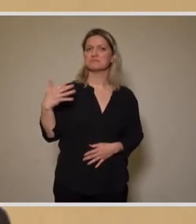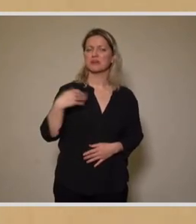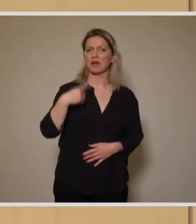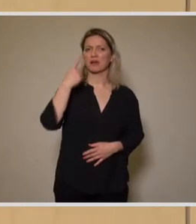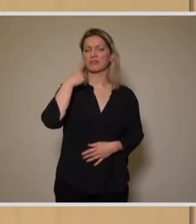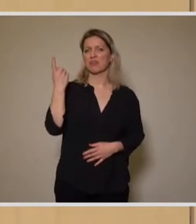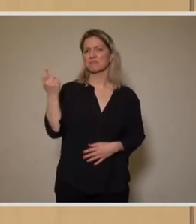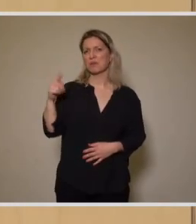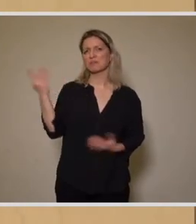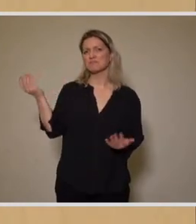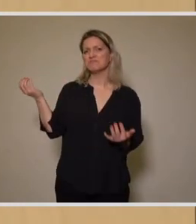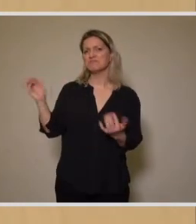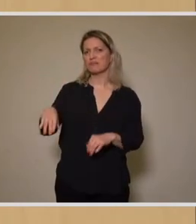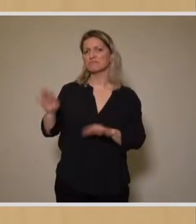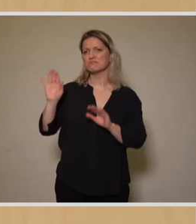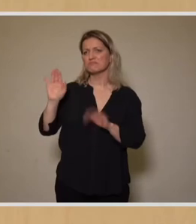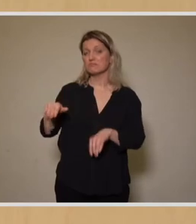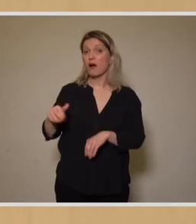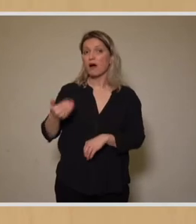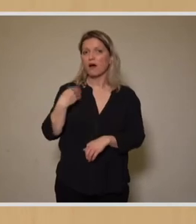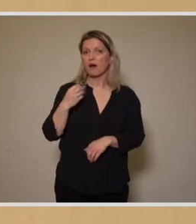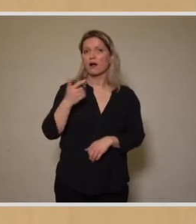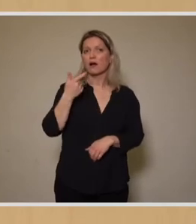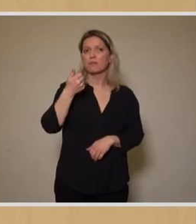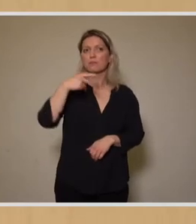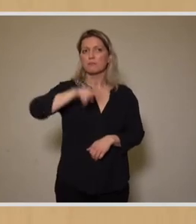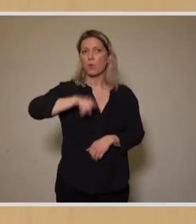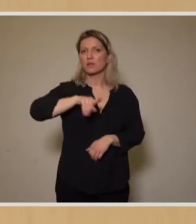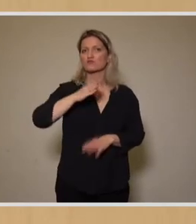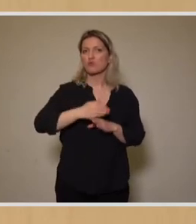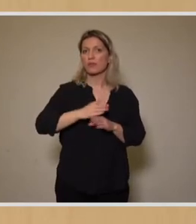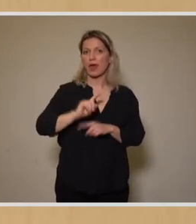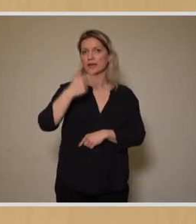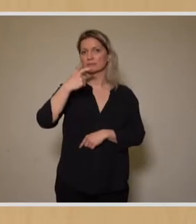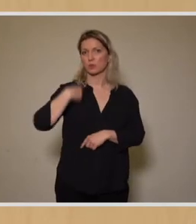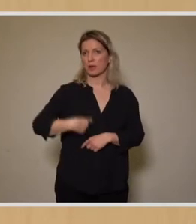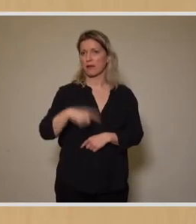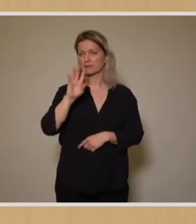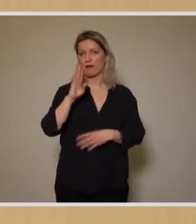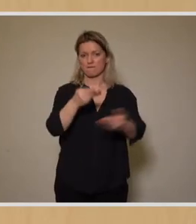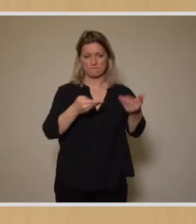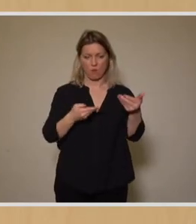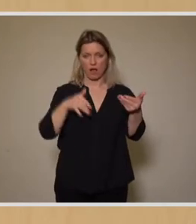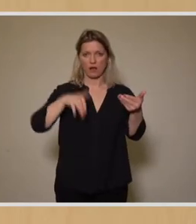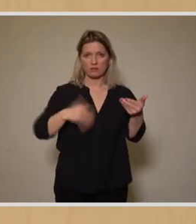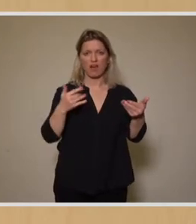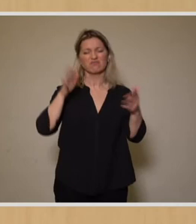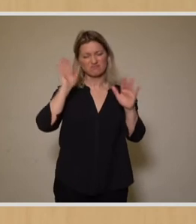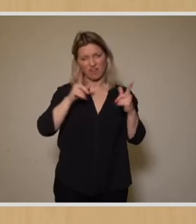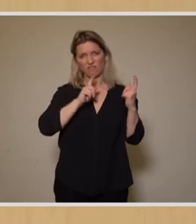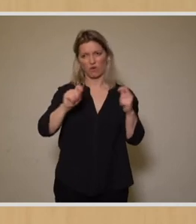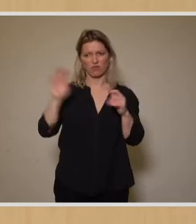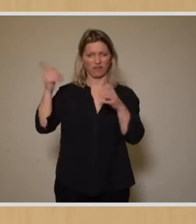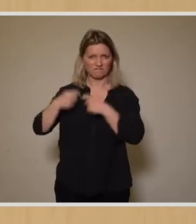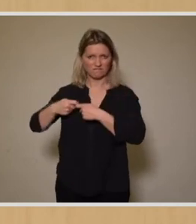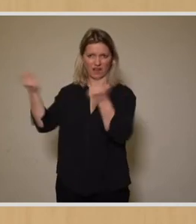seit mehreren Monaten eine Vorlage des Oberbürgermeisters, mit dem er vorschlägt, das Sachsenbad zu verkaufen und